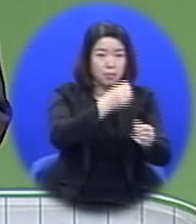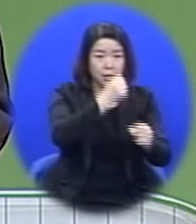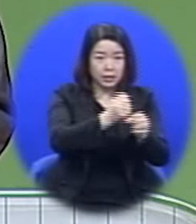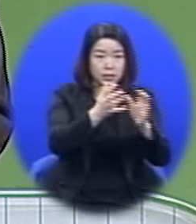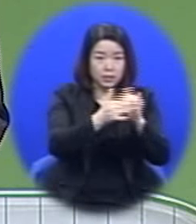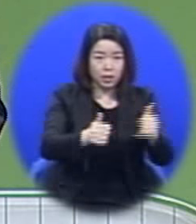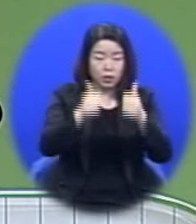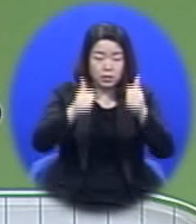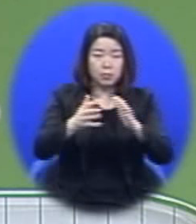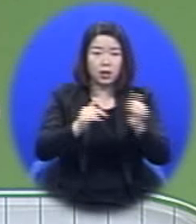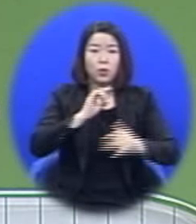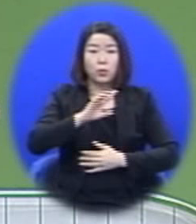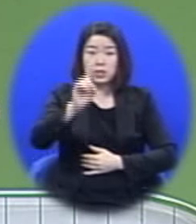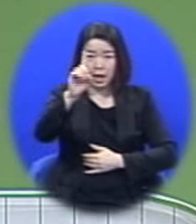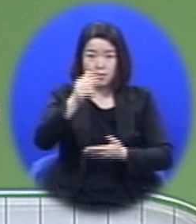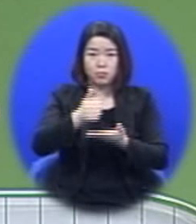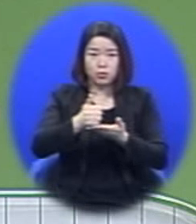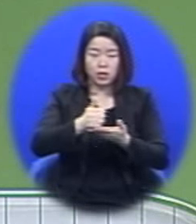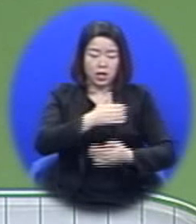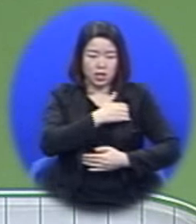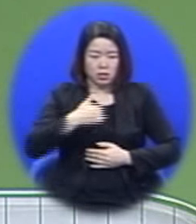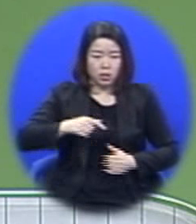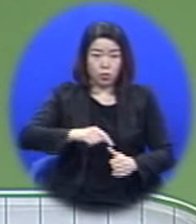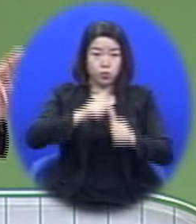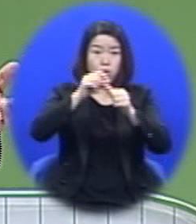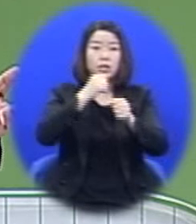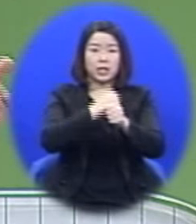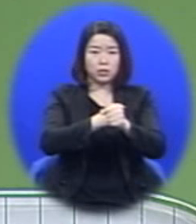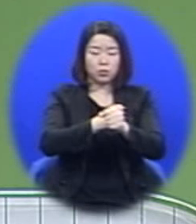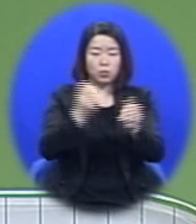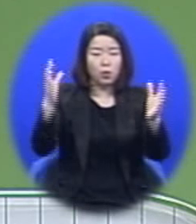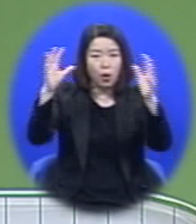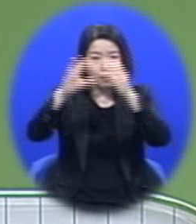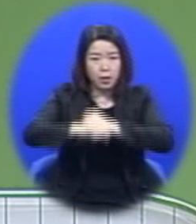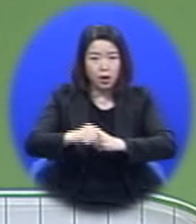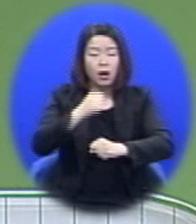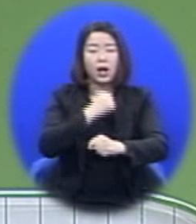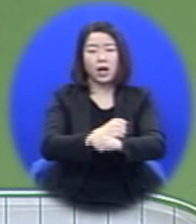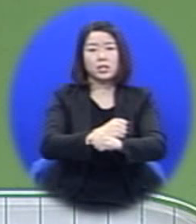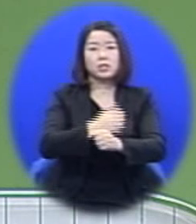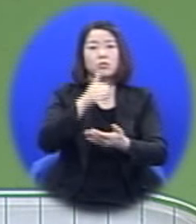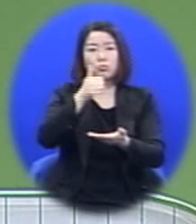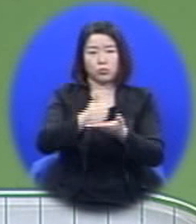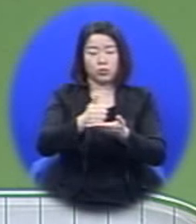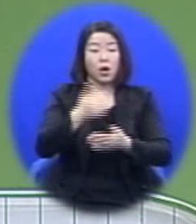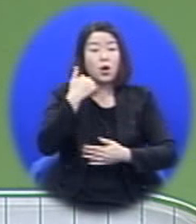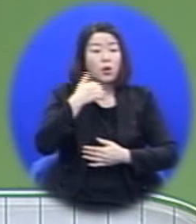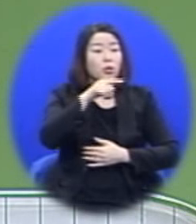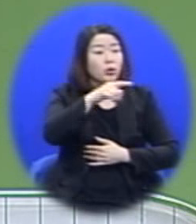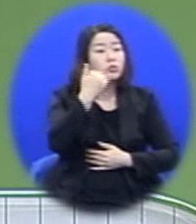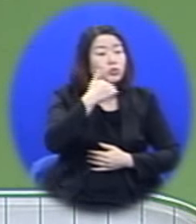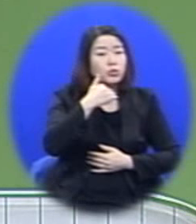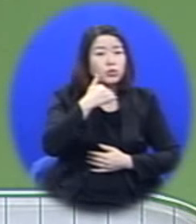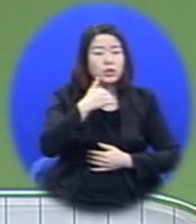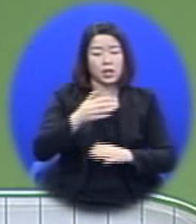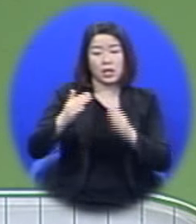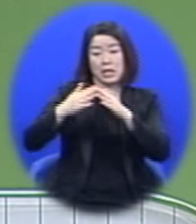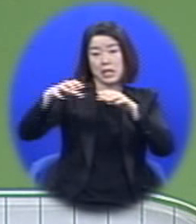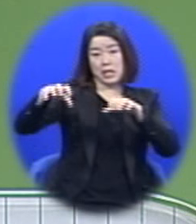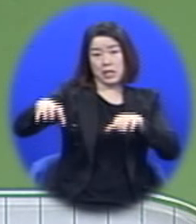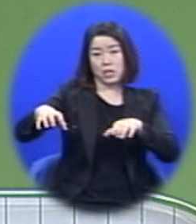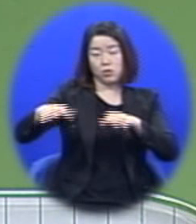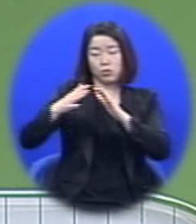분이시니 능히 구원하시기도 하시며 멸하기도 하시느니라. 너는 누구이기에 이웃을